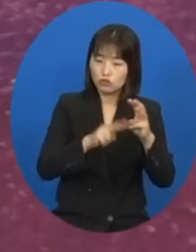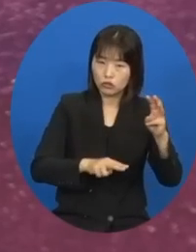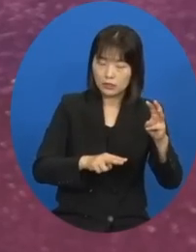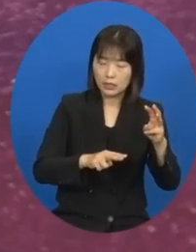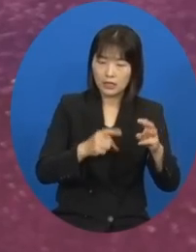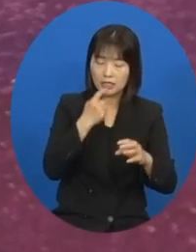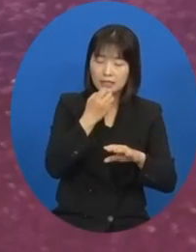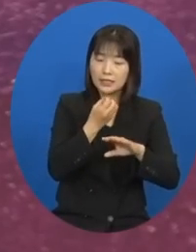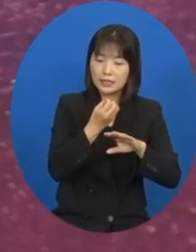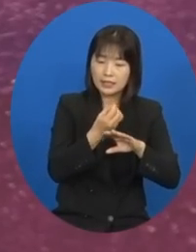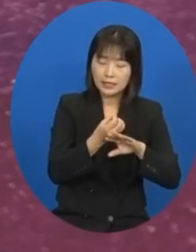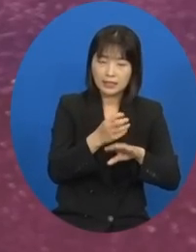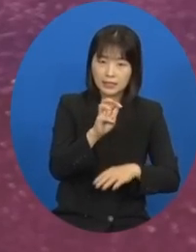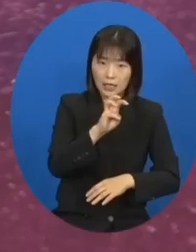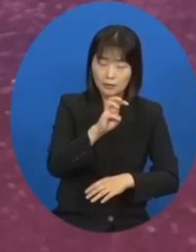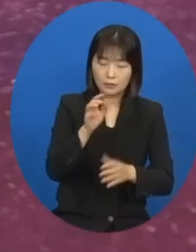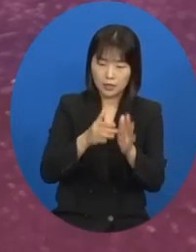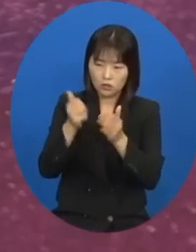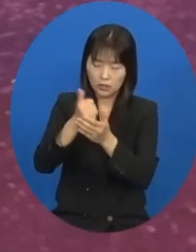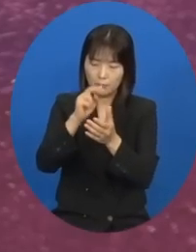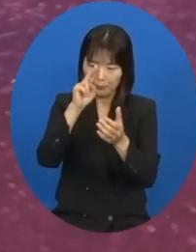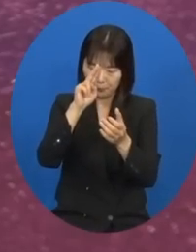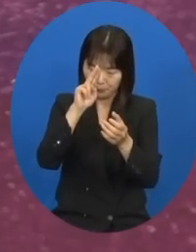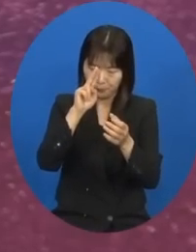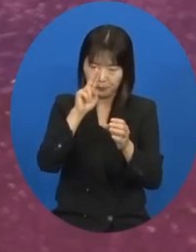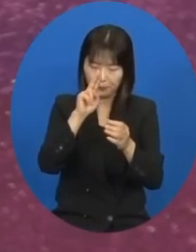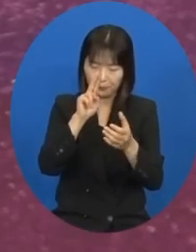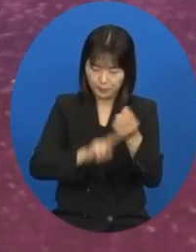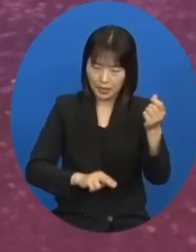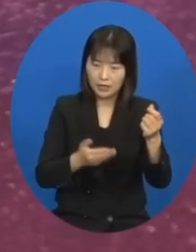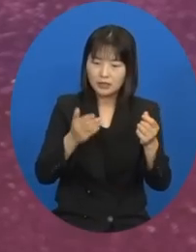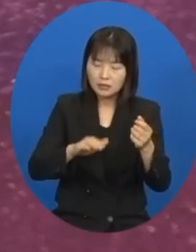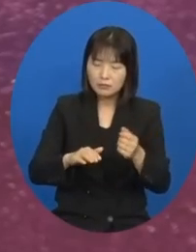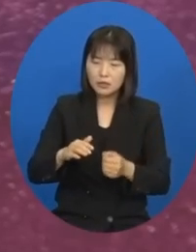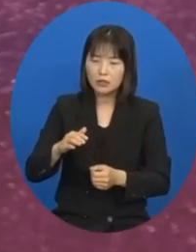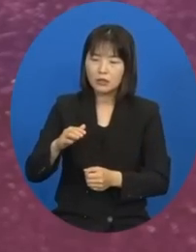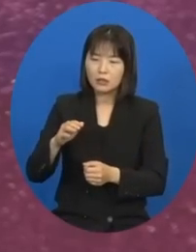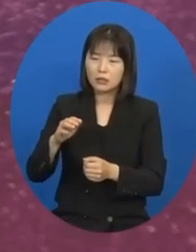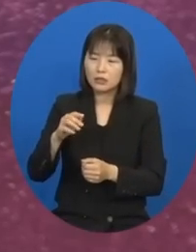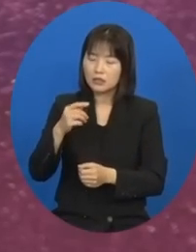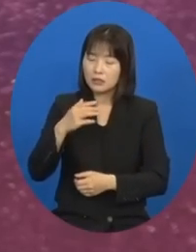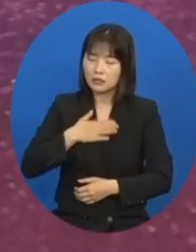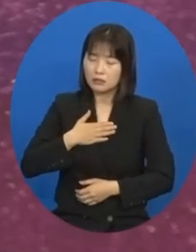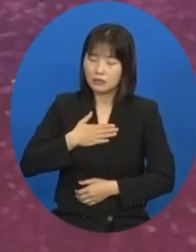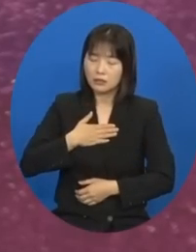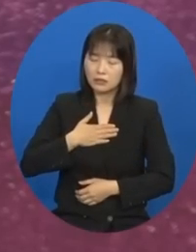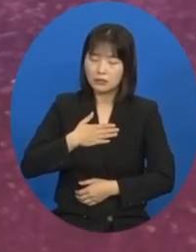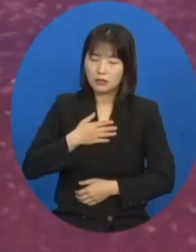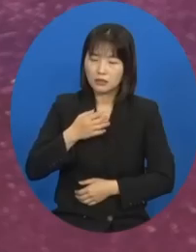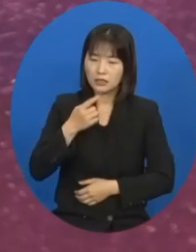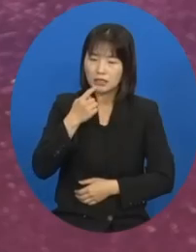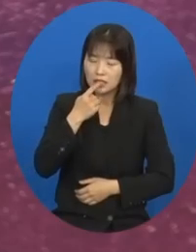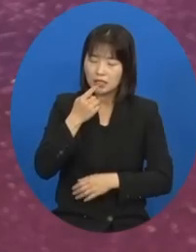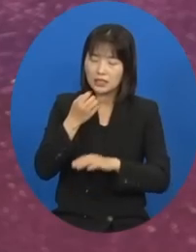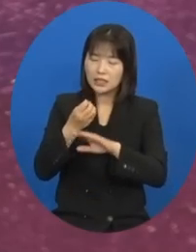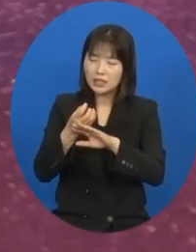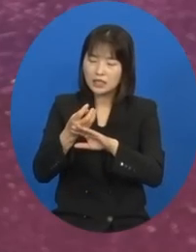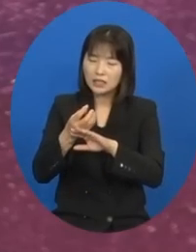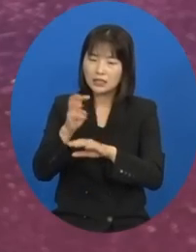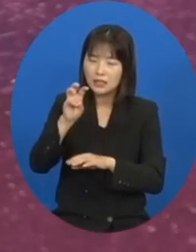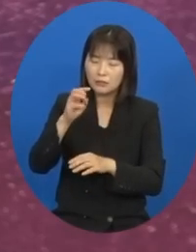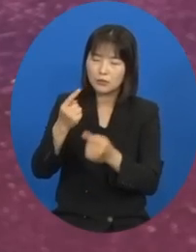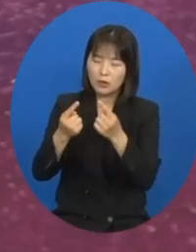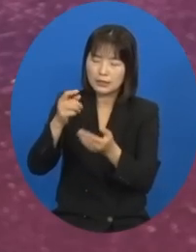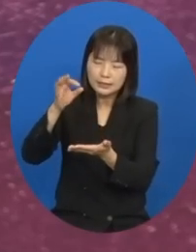30의 예수님을 팔았지만 자기는 그보다 더 싼 값에 예수님을 판 적도 많았습니다 그 고백이 잊혀지지